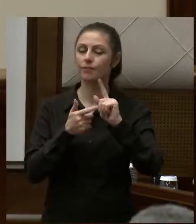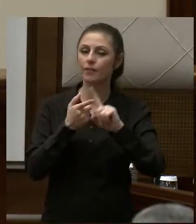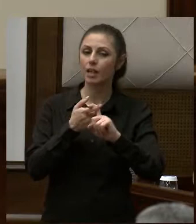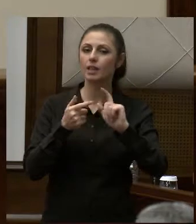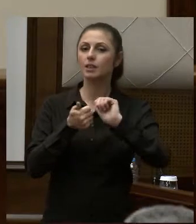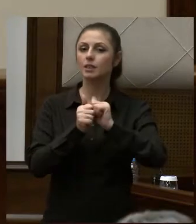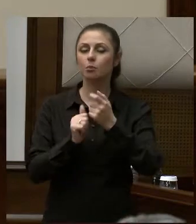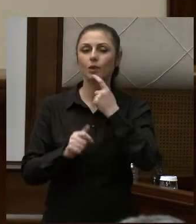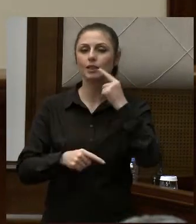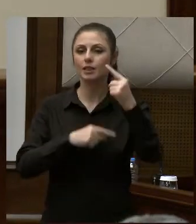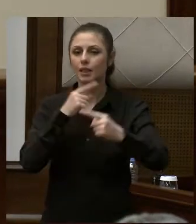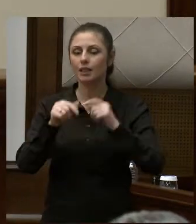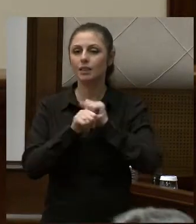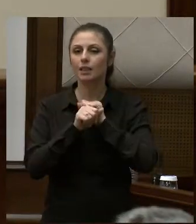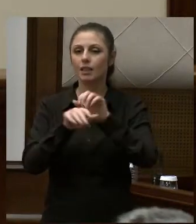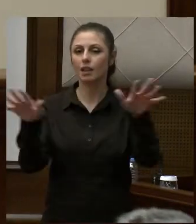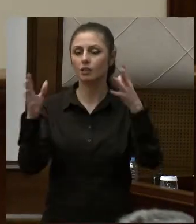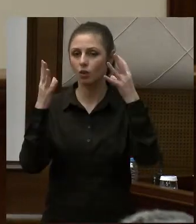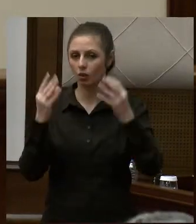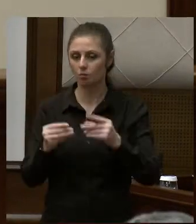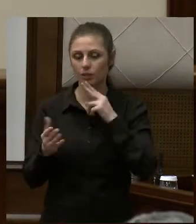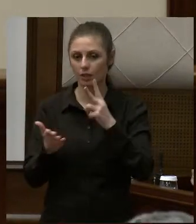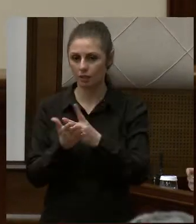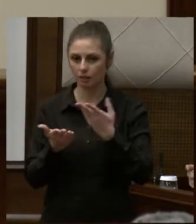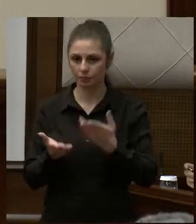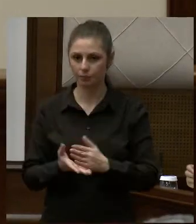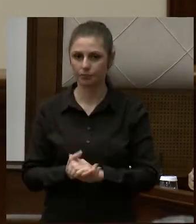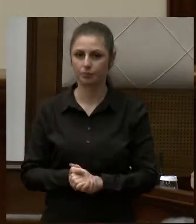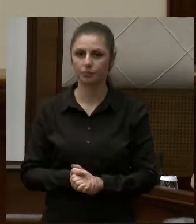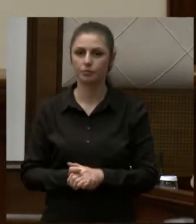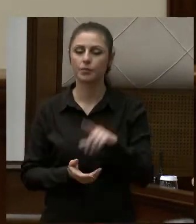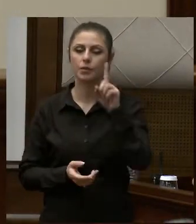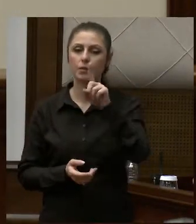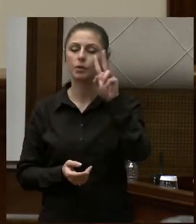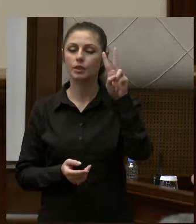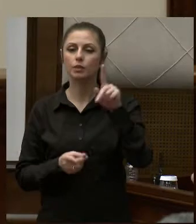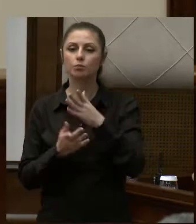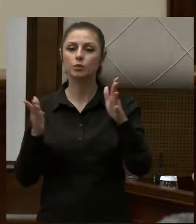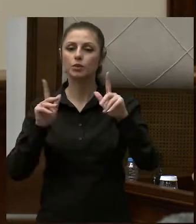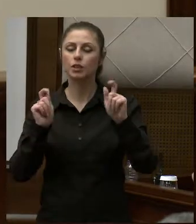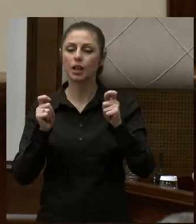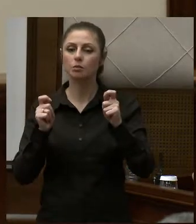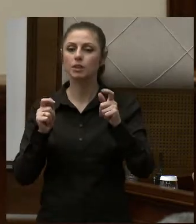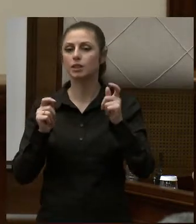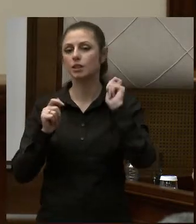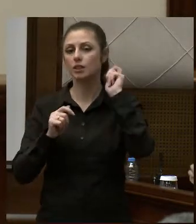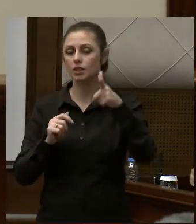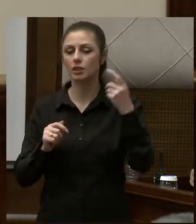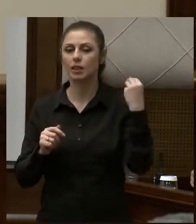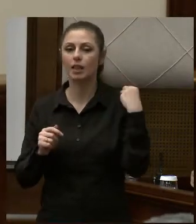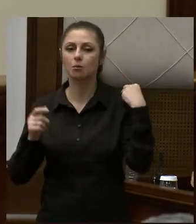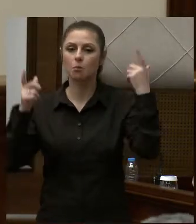edilmesi hususunun müzakeresi ve karara bağlanması. 12. Büyükçekmece ilçesi Yeni